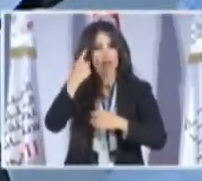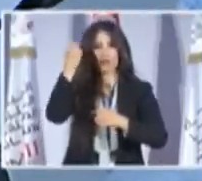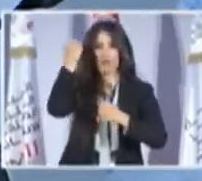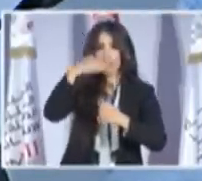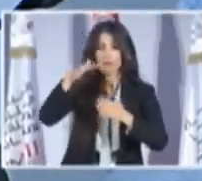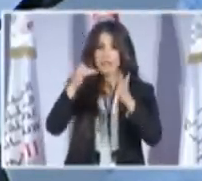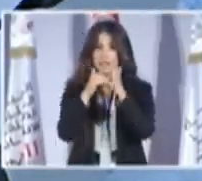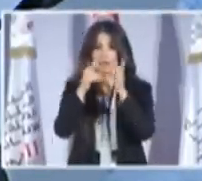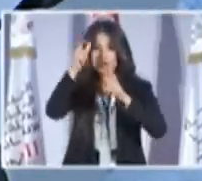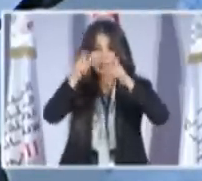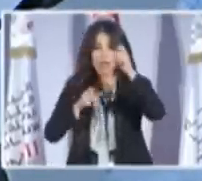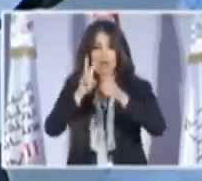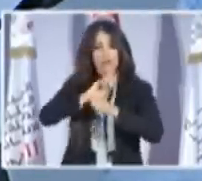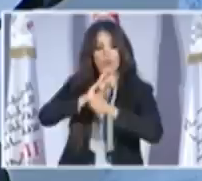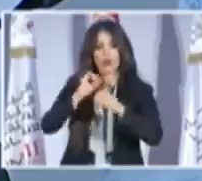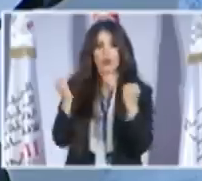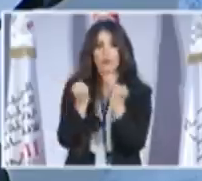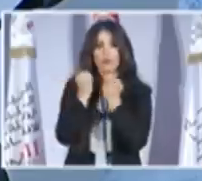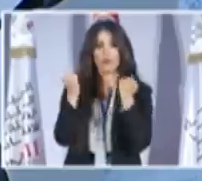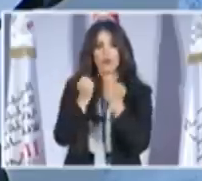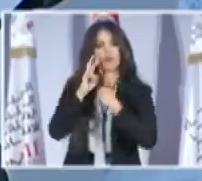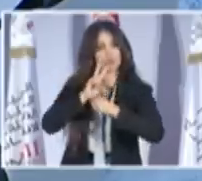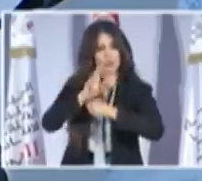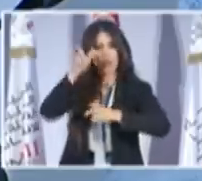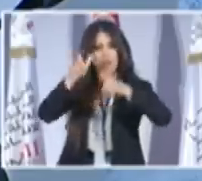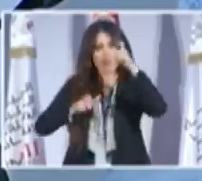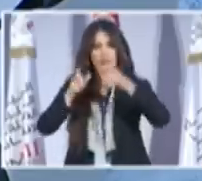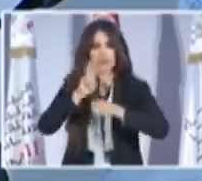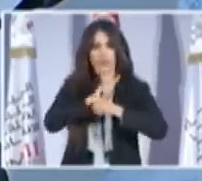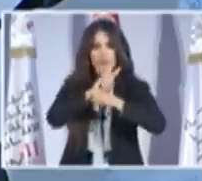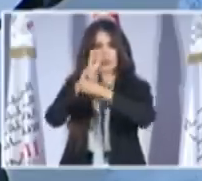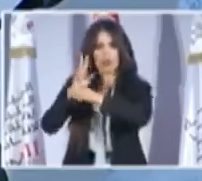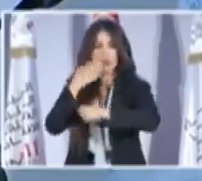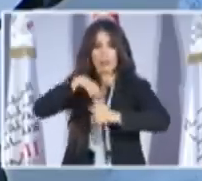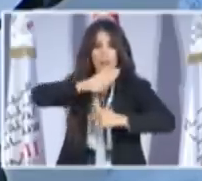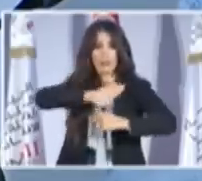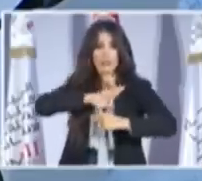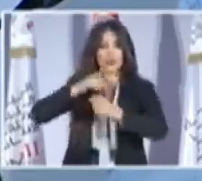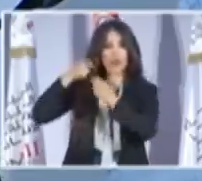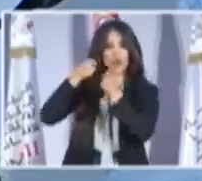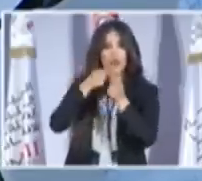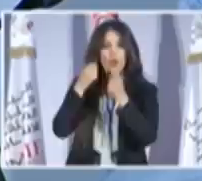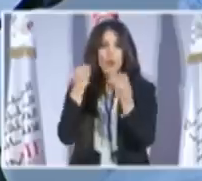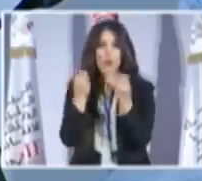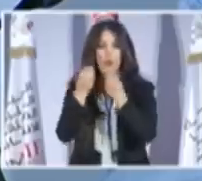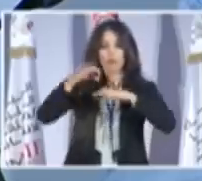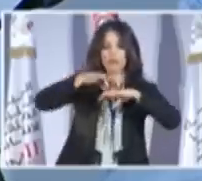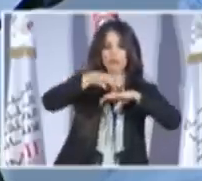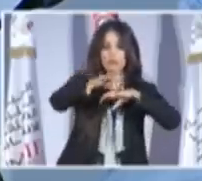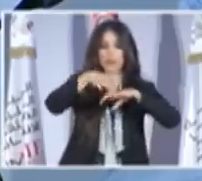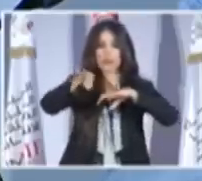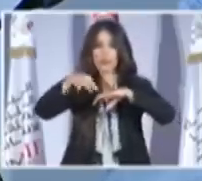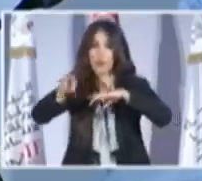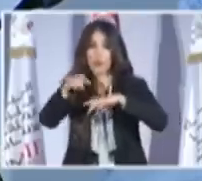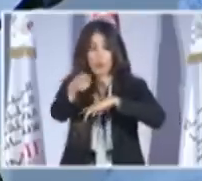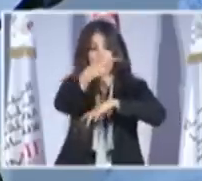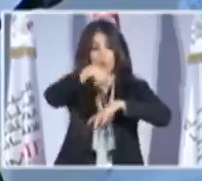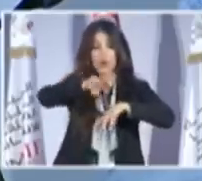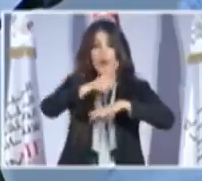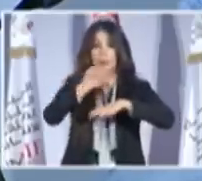حامله وناس مكلفه بالماليه في كل الهيئات الفرعيه مادونا بال تقارير مفصله حول